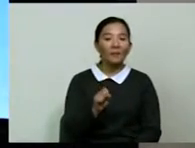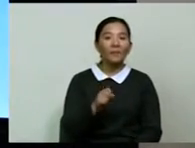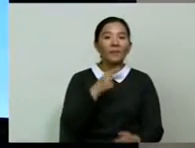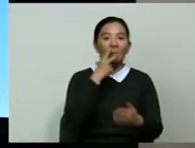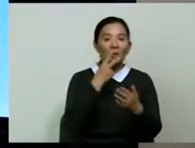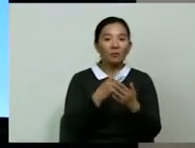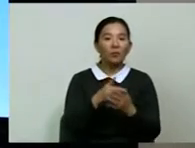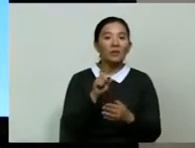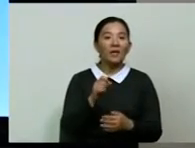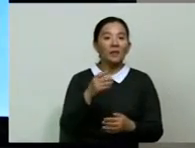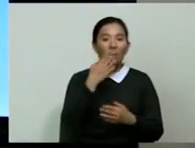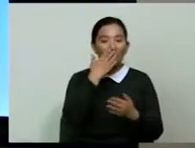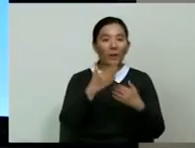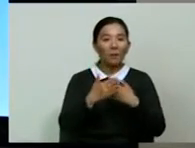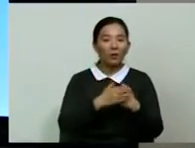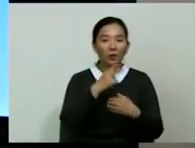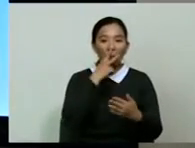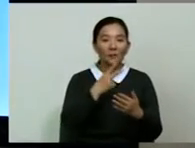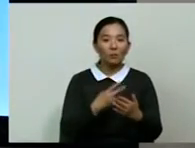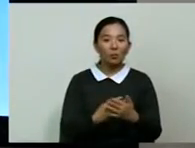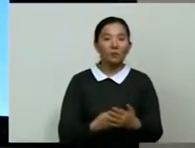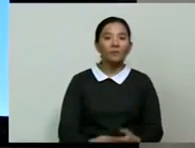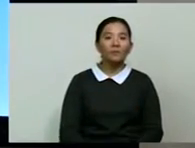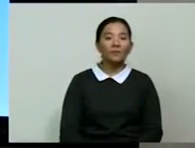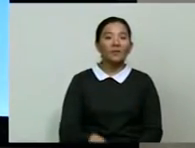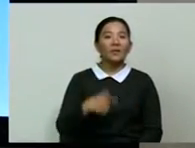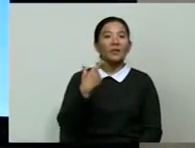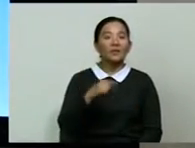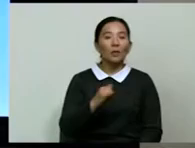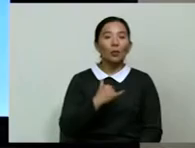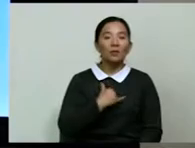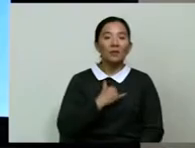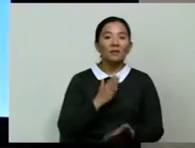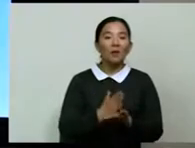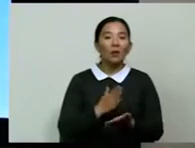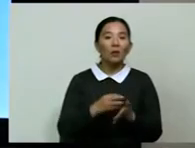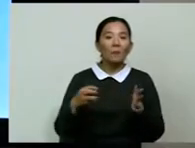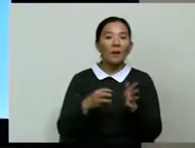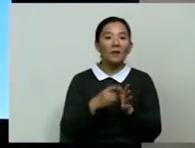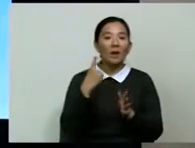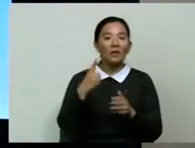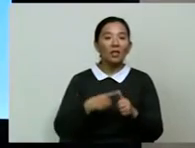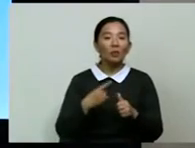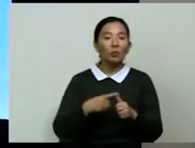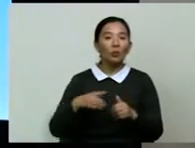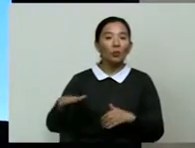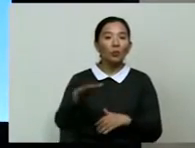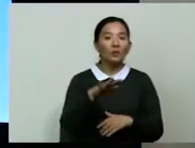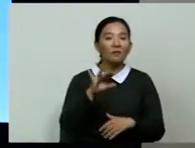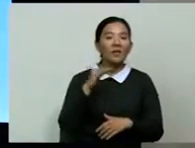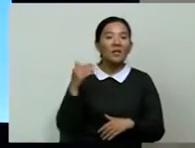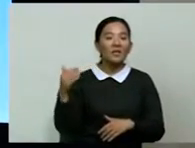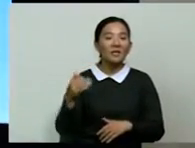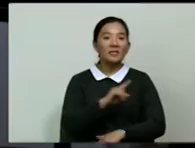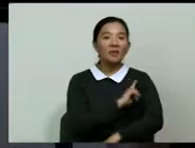Давайте посмотрим на них поближе. Смотрите, где у нас находятся магниты одноименных полюсов, их силовые